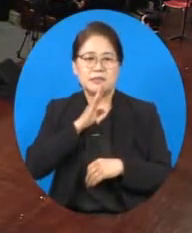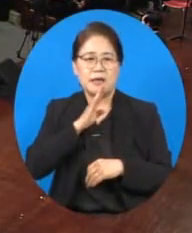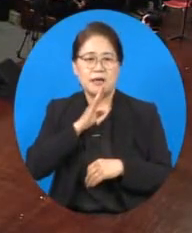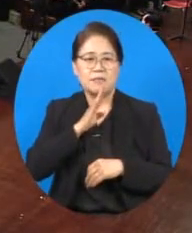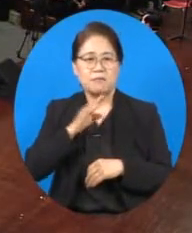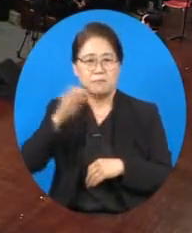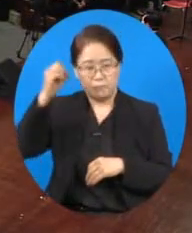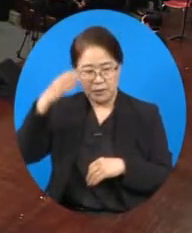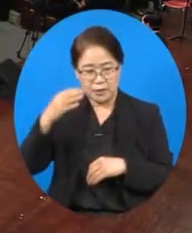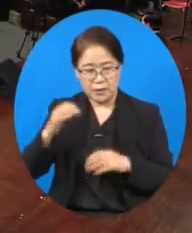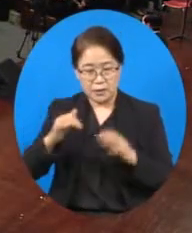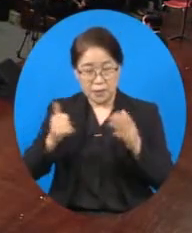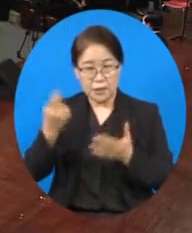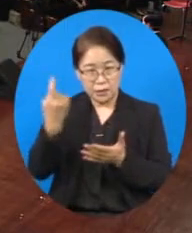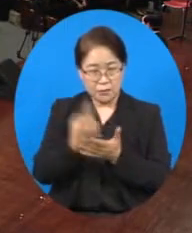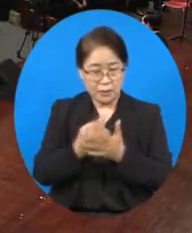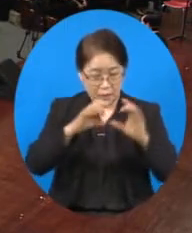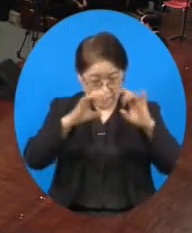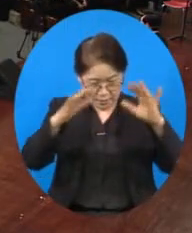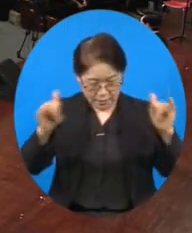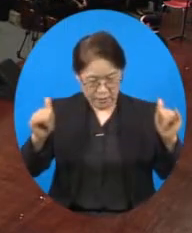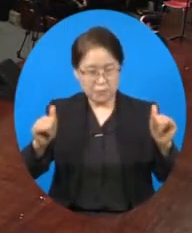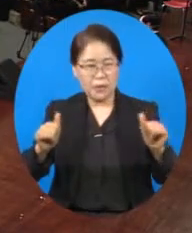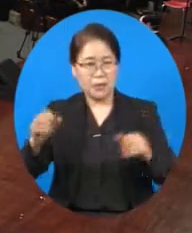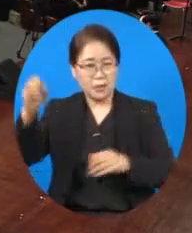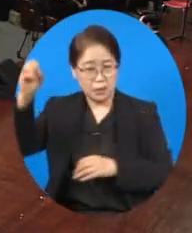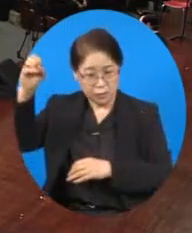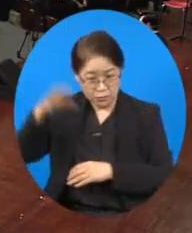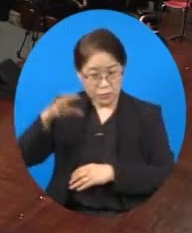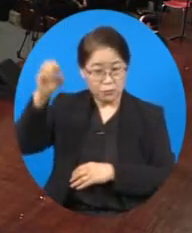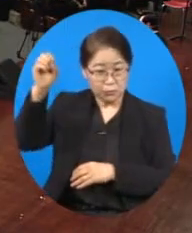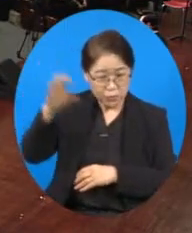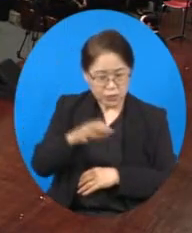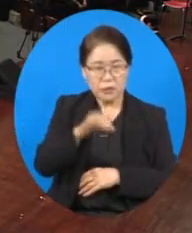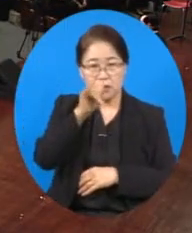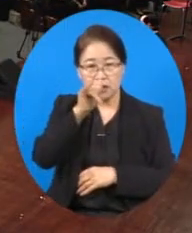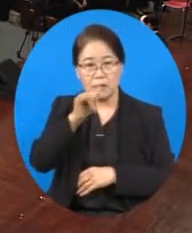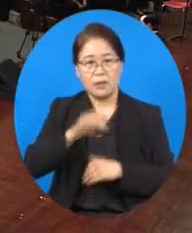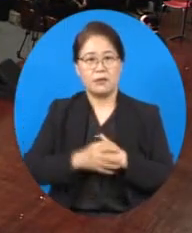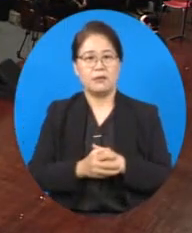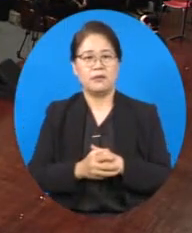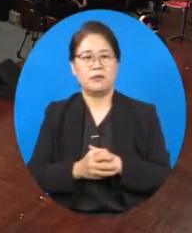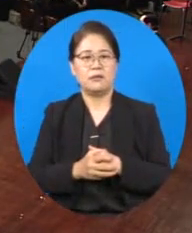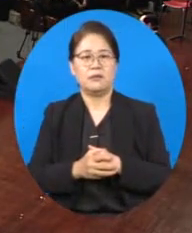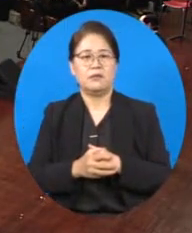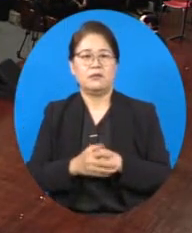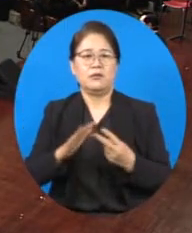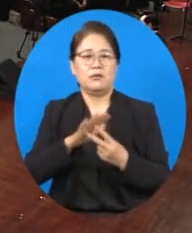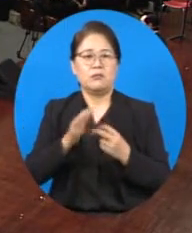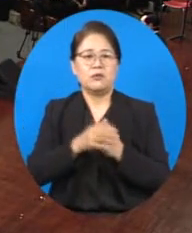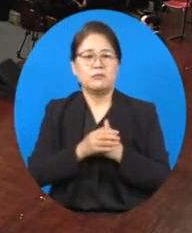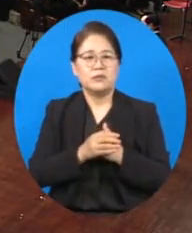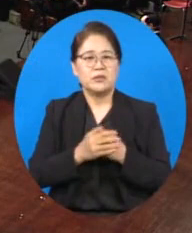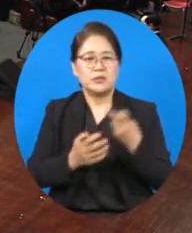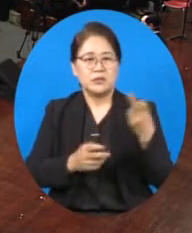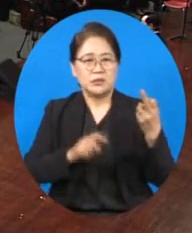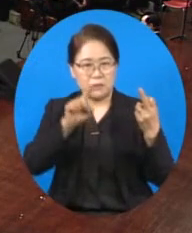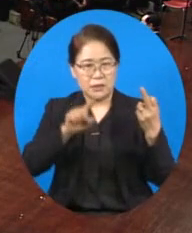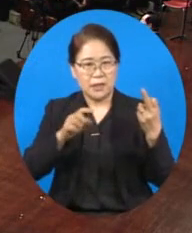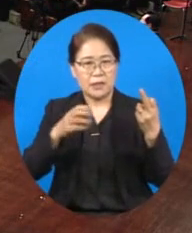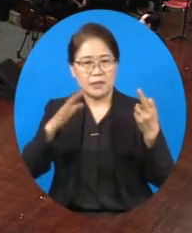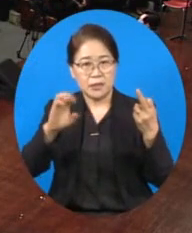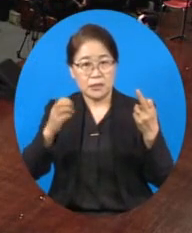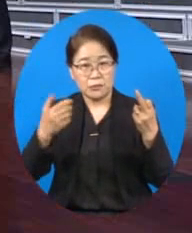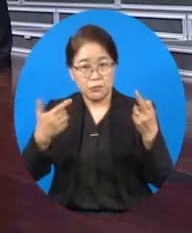세상에 와서 각 사람에게 비추는 빛이 있었나니 그리고 요한복음 12장 46절의 말씀도 함께 읽겠습니다